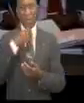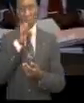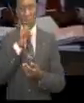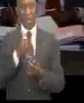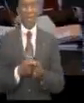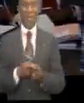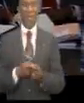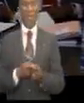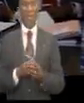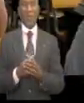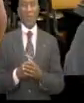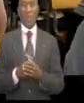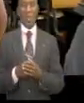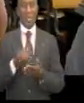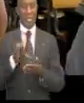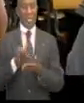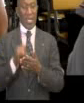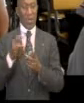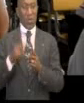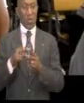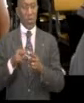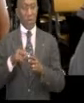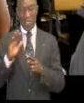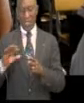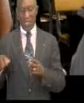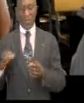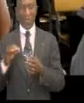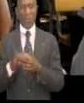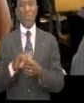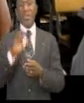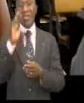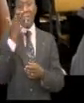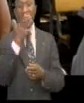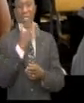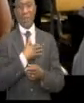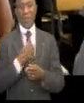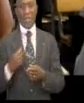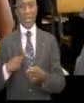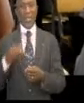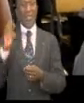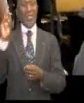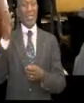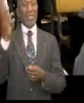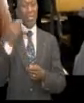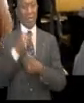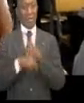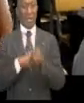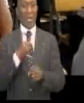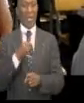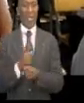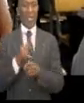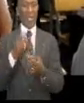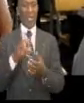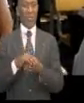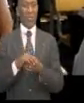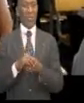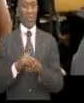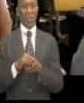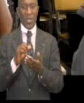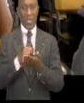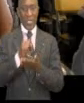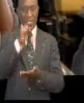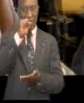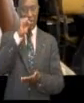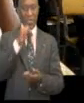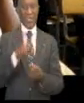et 6e des humanités. On veut éviter cette maladie en utilisant des condoms, des